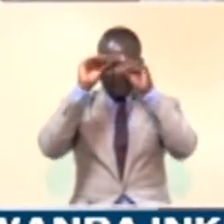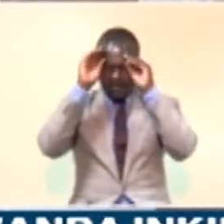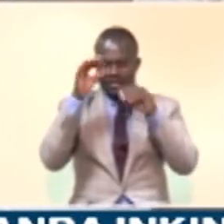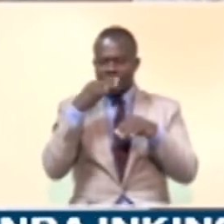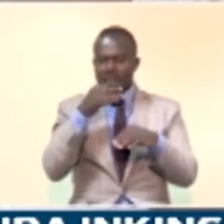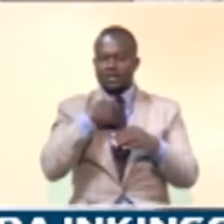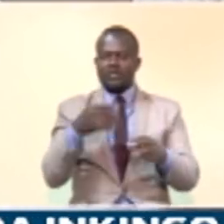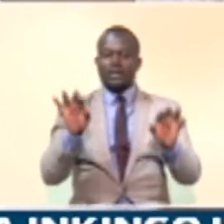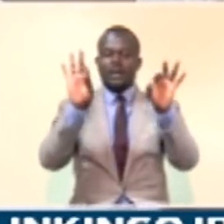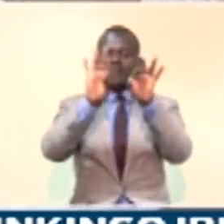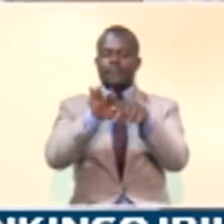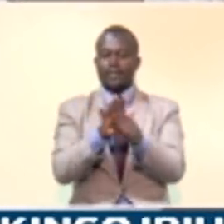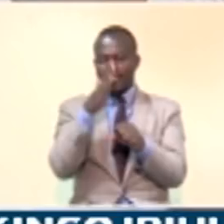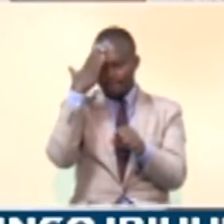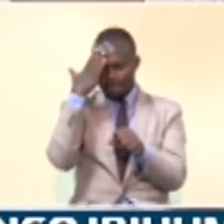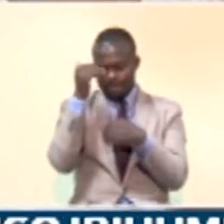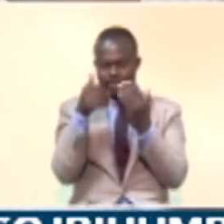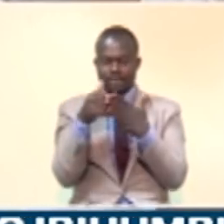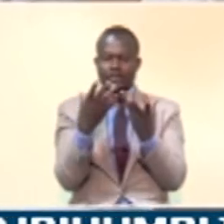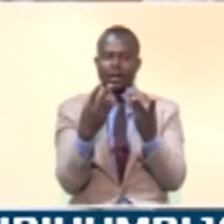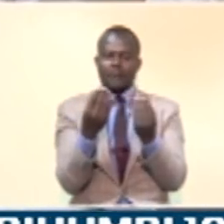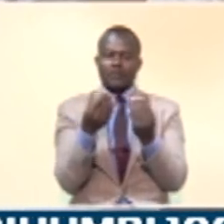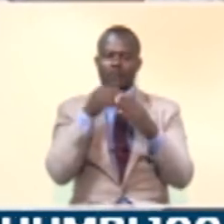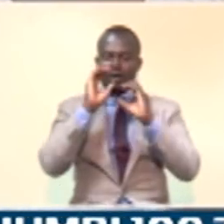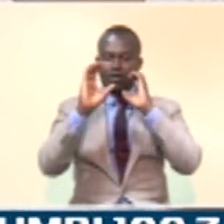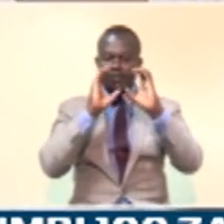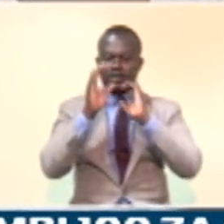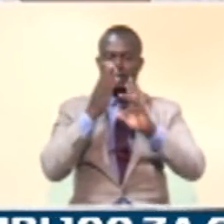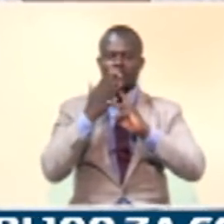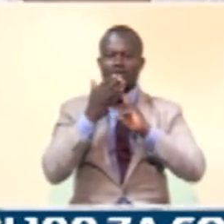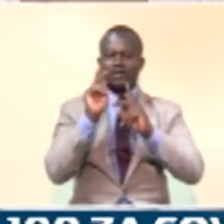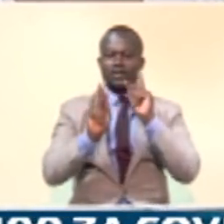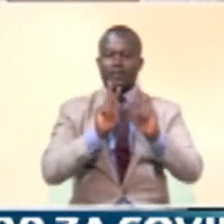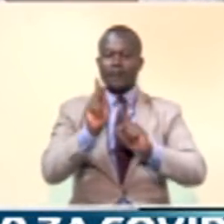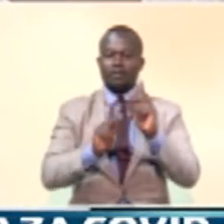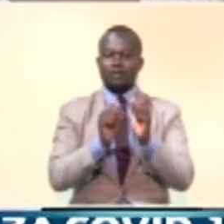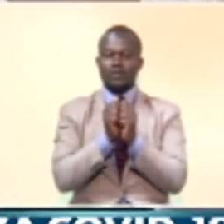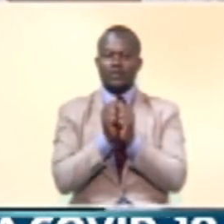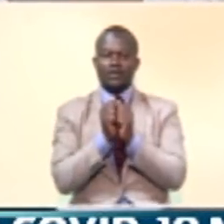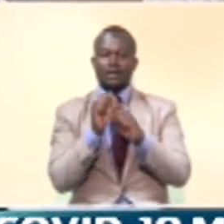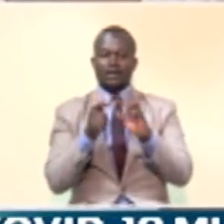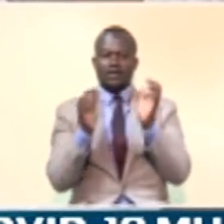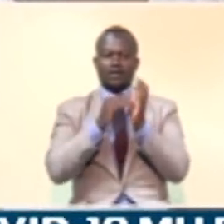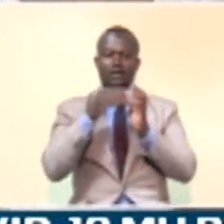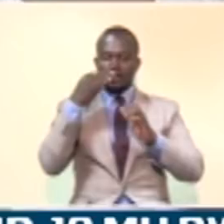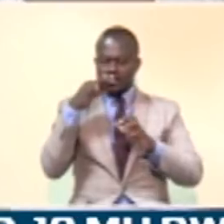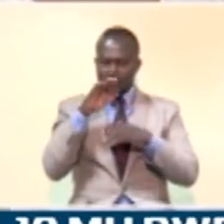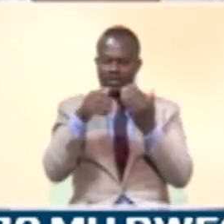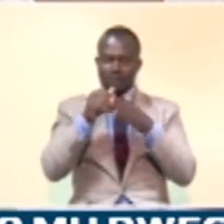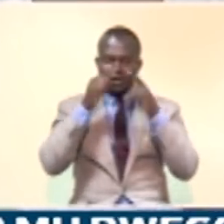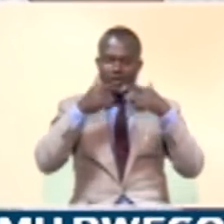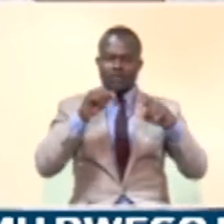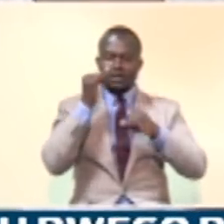bidufitiye akamaro, kuko byoroshya itumanaho hagati y'abantu, kandi Igifaransa ni